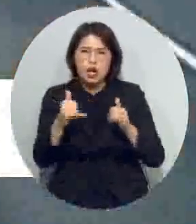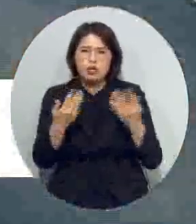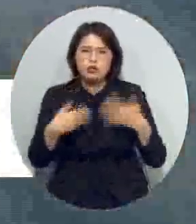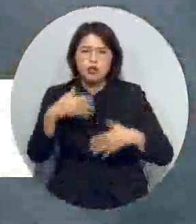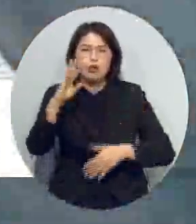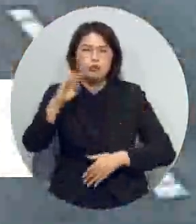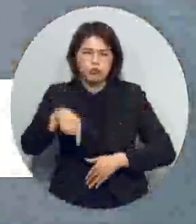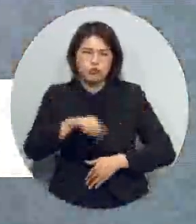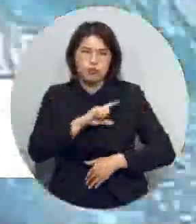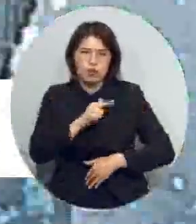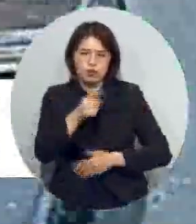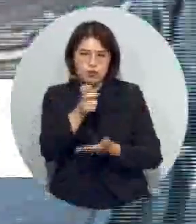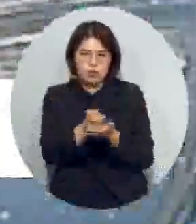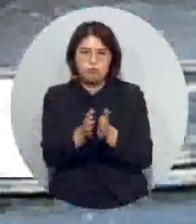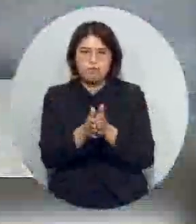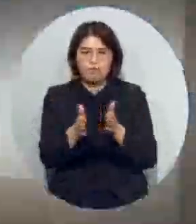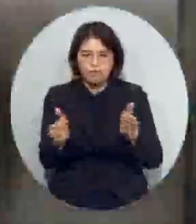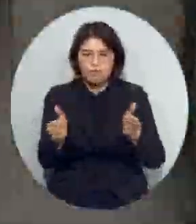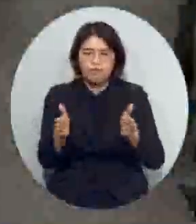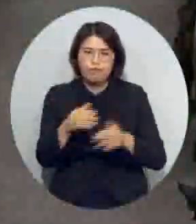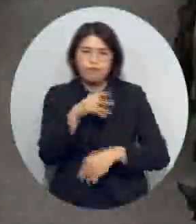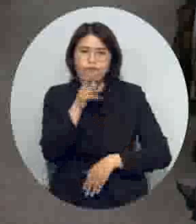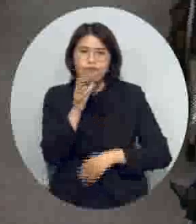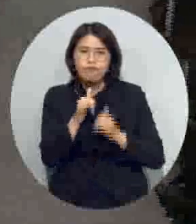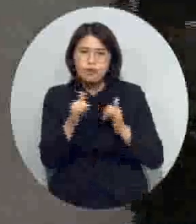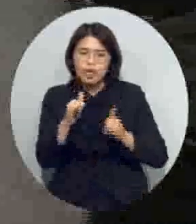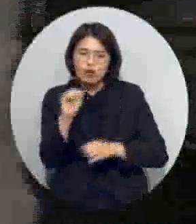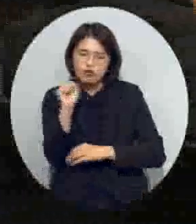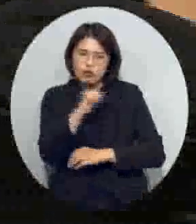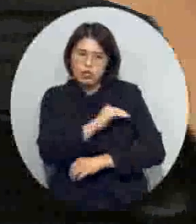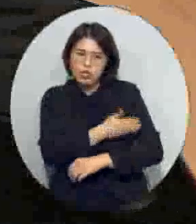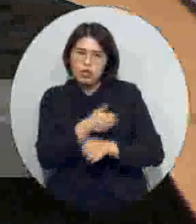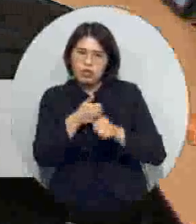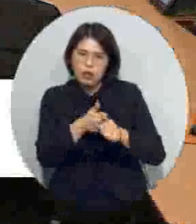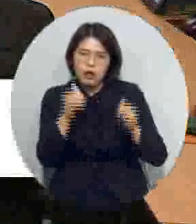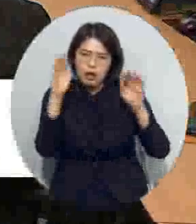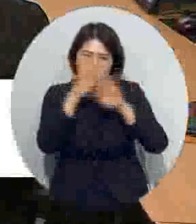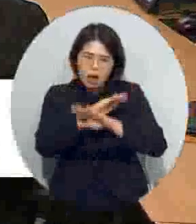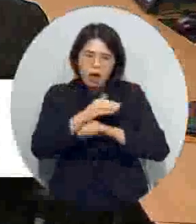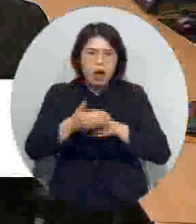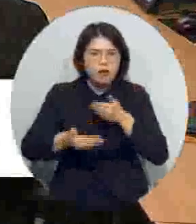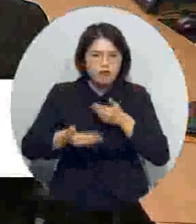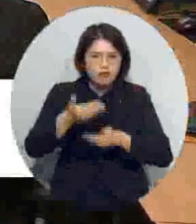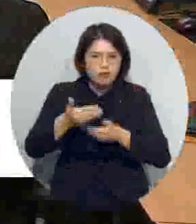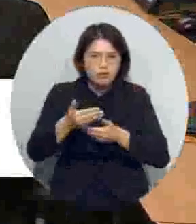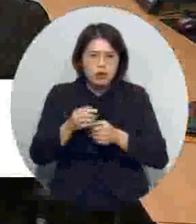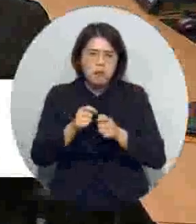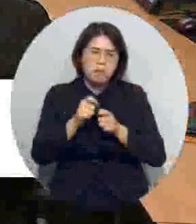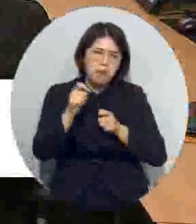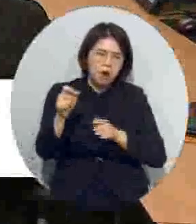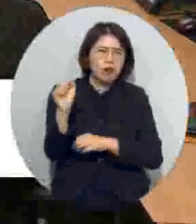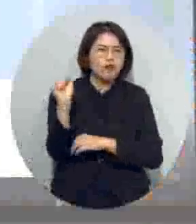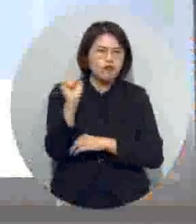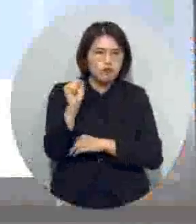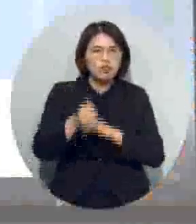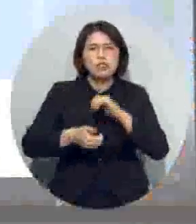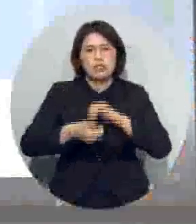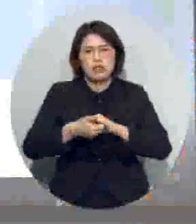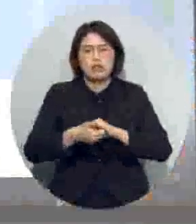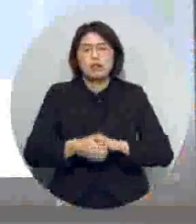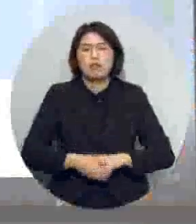조건부 면허 제도를 도입합니다. 고령자의 능력에 따라 야간이나 고속도로 운전, 장거리 운전 등을